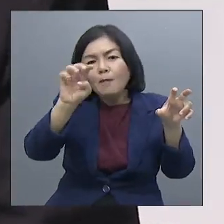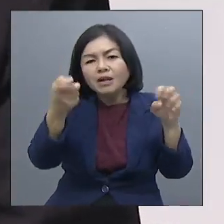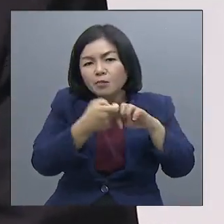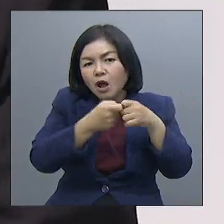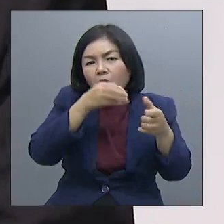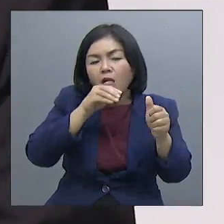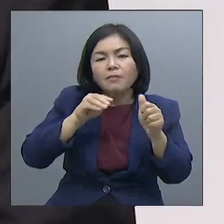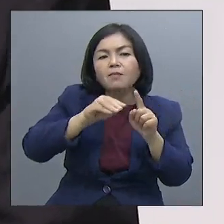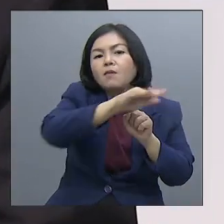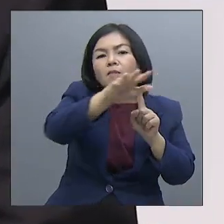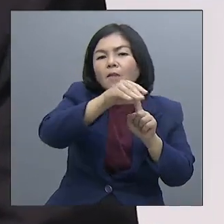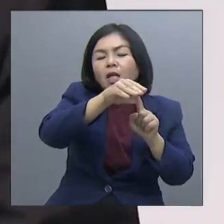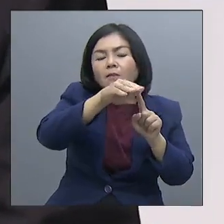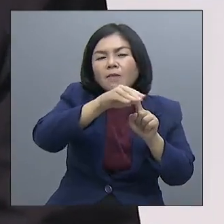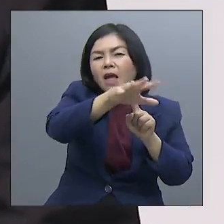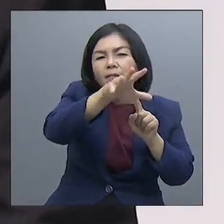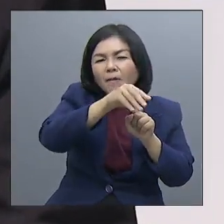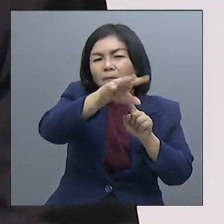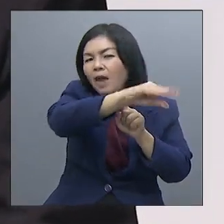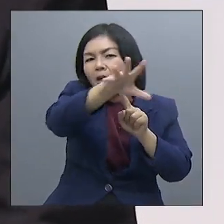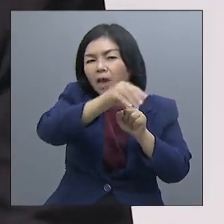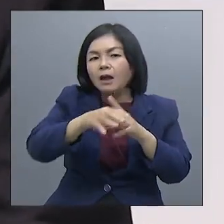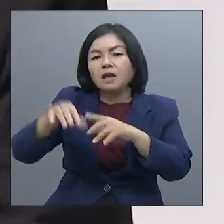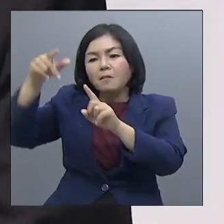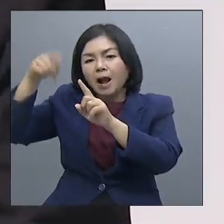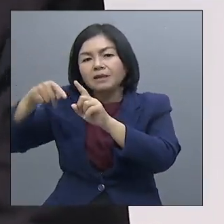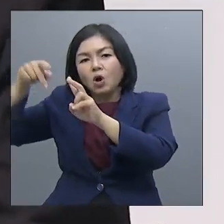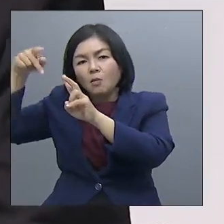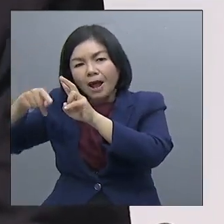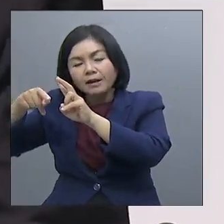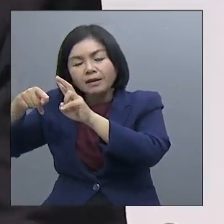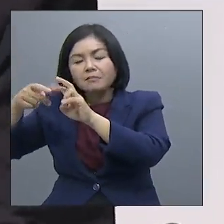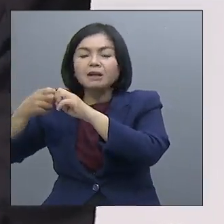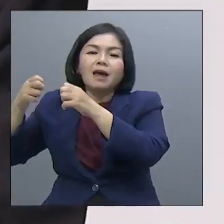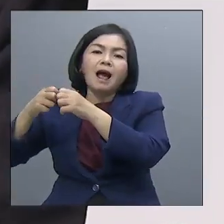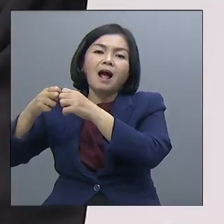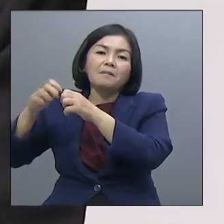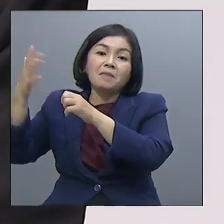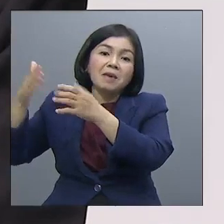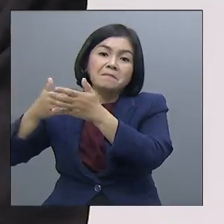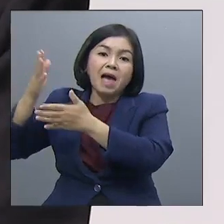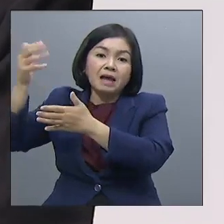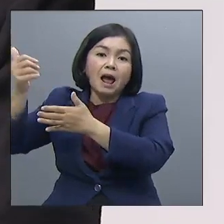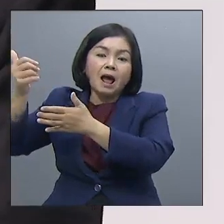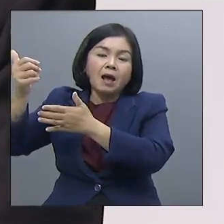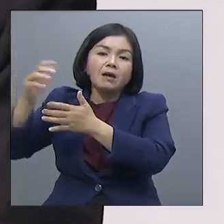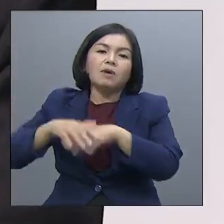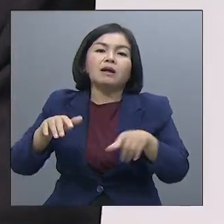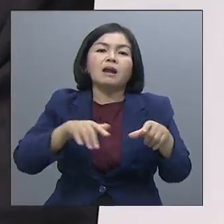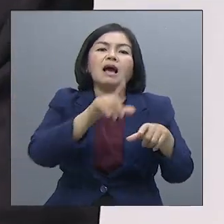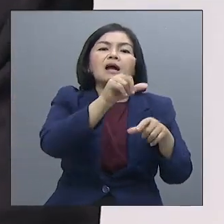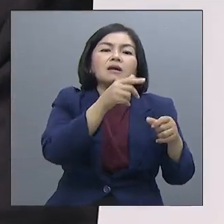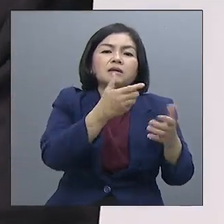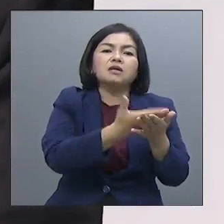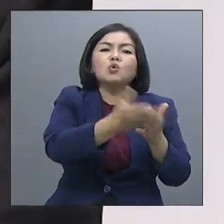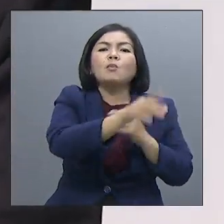ครับแต่ซิมสำนักงานอาจจะเป็นแพ็กเกจ 1,000 หรือ 2,000 ดังนั้นเนี่ยสำนักงานจะตรวจไม่พบกรณีแพ็กเกจราคากลางหรือราคาต่ำว่ามันมีผล